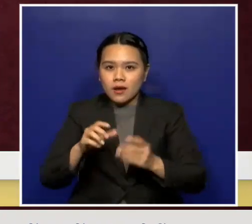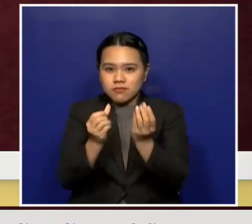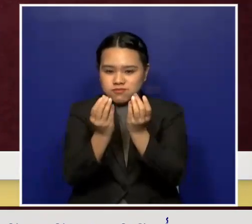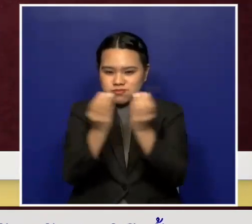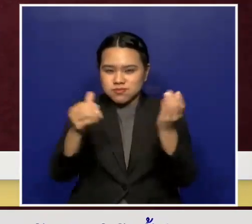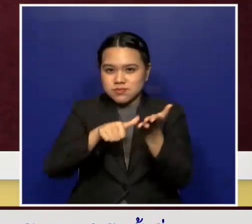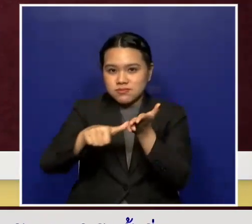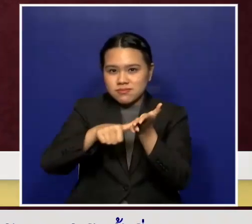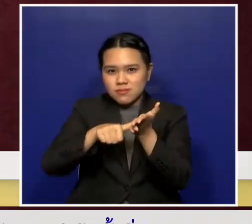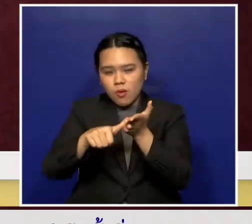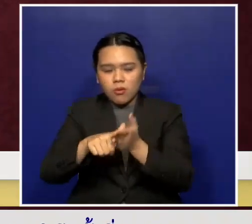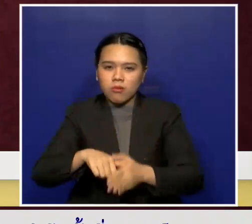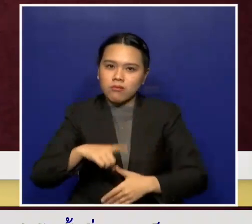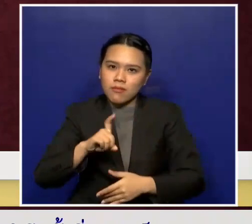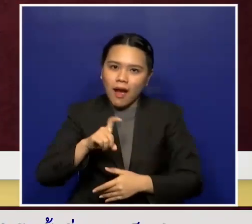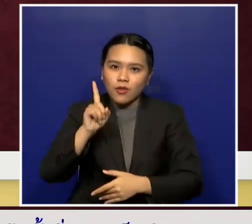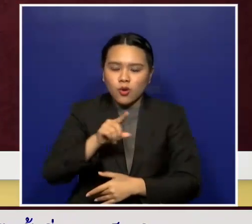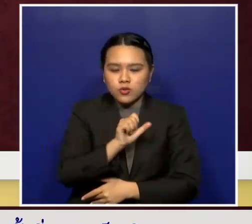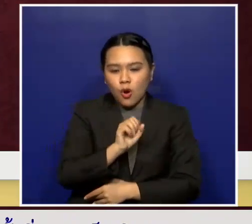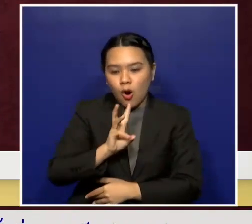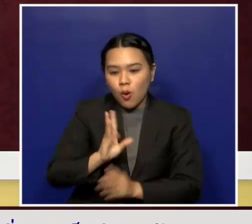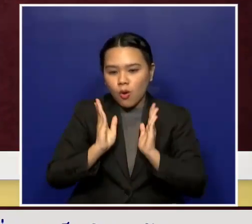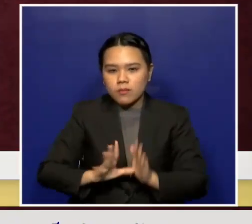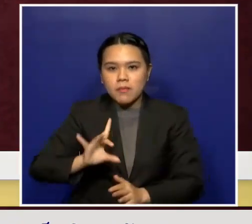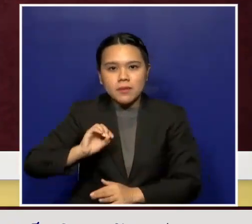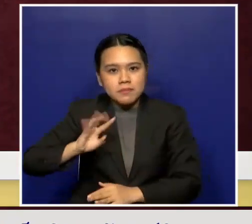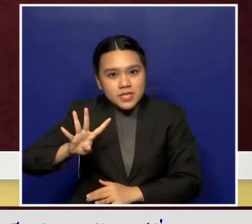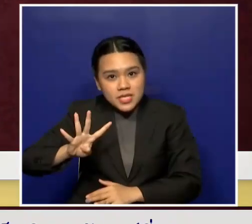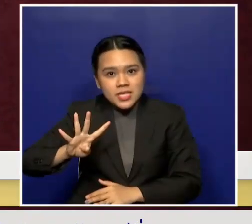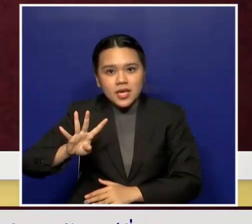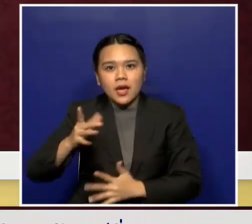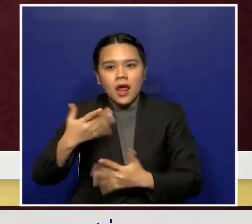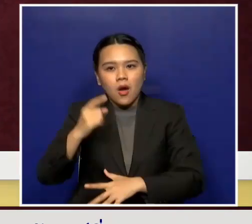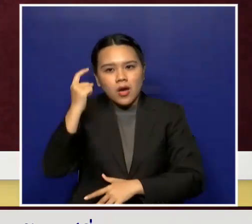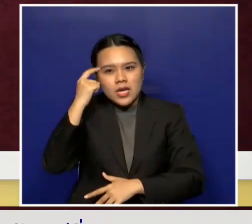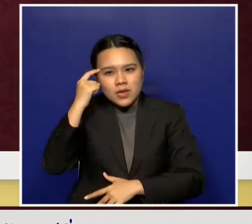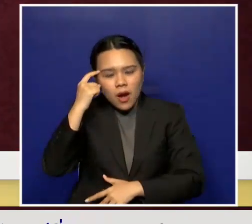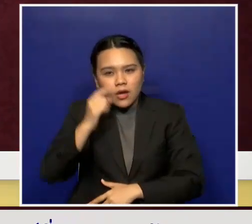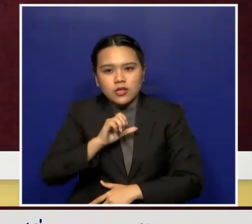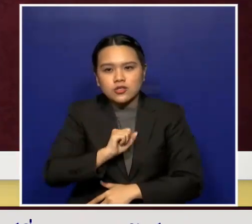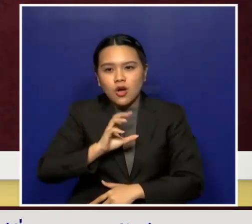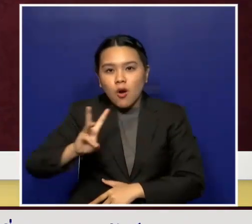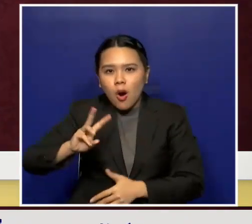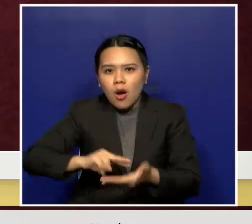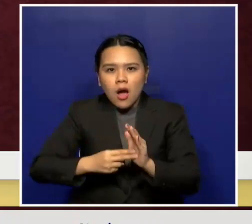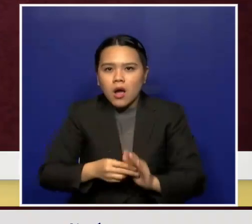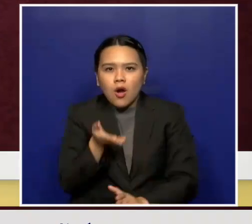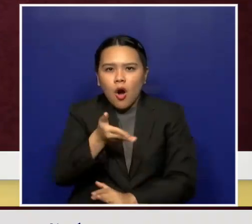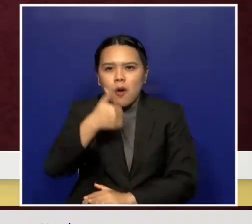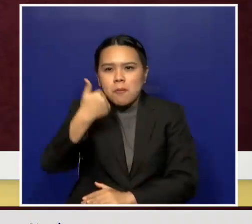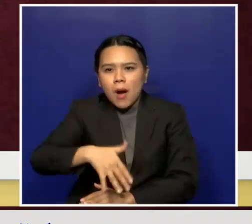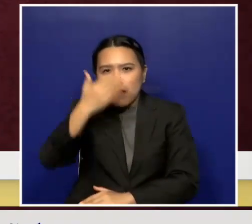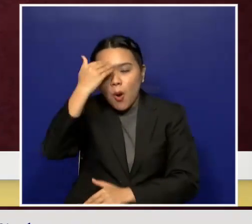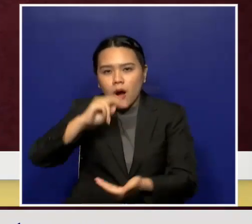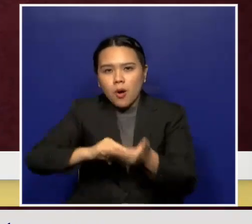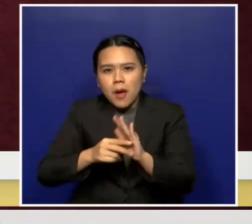ว84แล้วก็ไปอาศัยเสียงสวมันเป็นไปไม่ได้มันถูกทำหมันมันถูกตอนตายตั้งแต่ยังไ